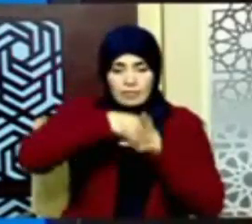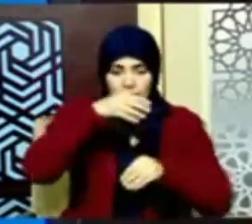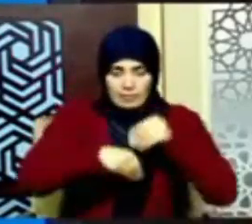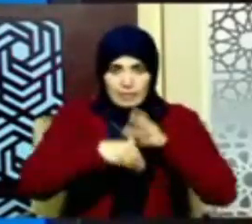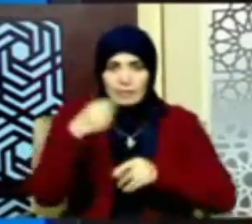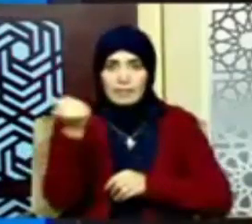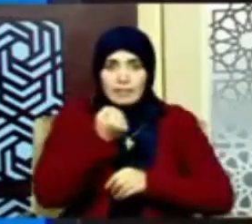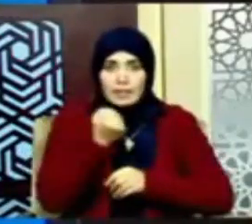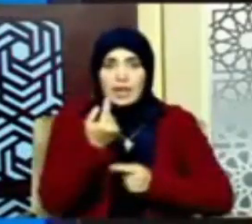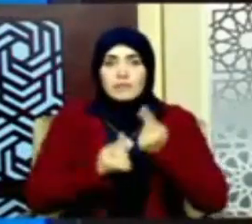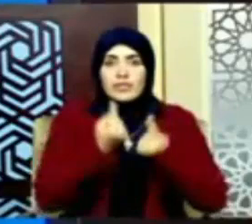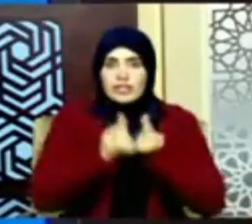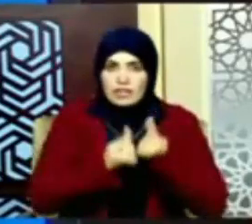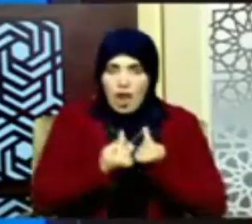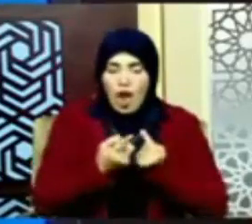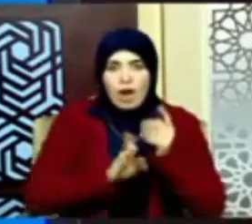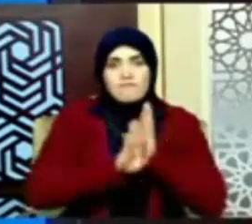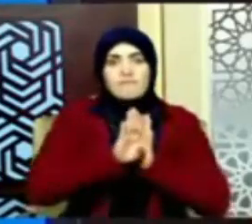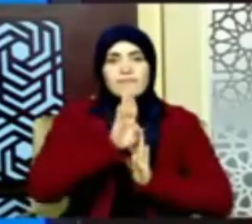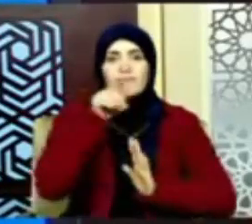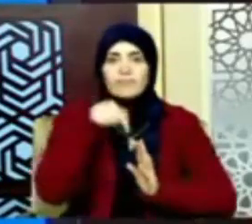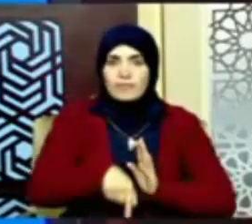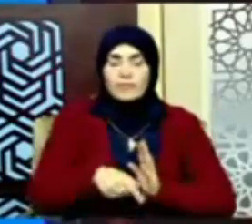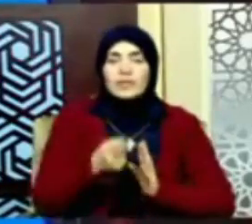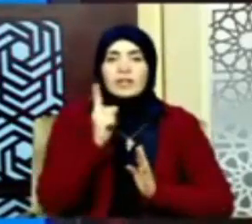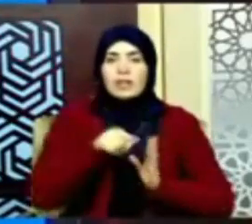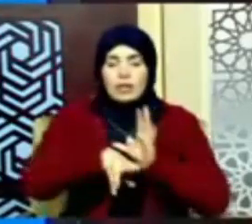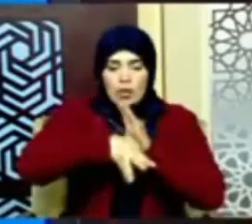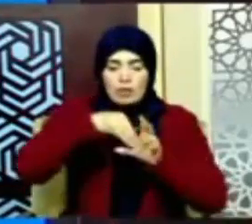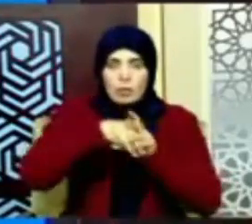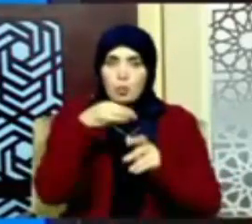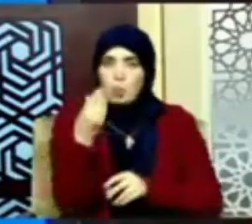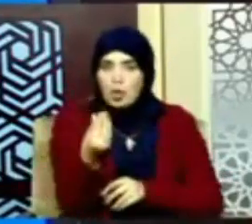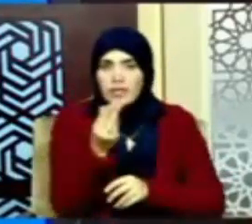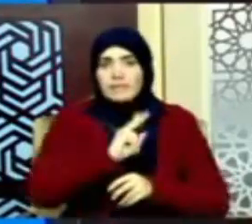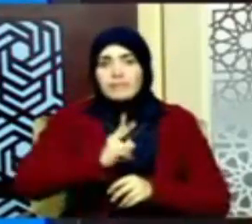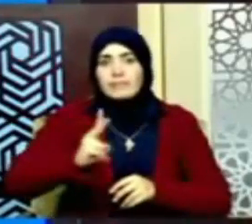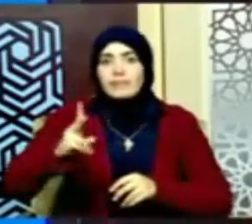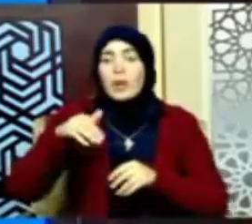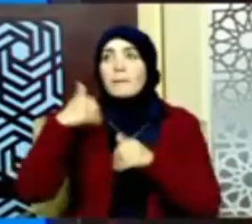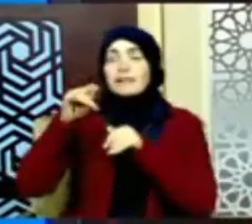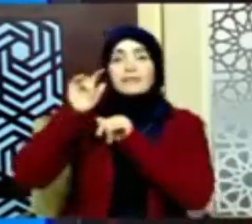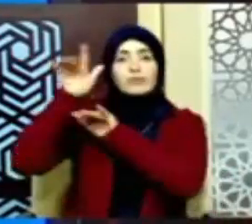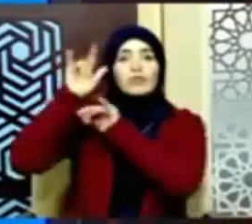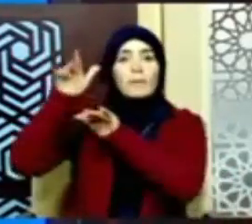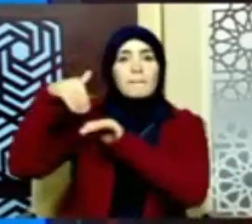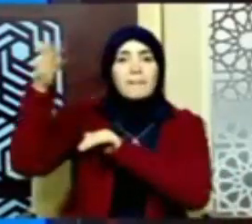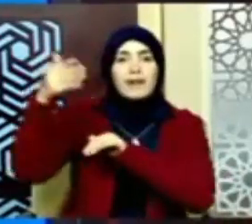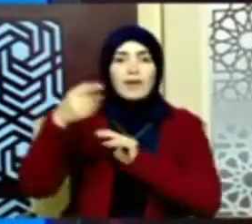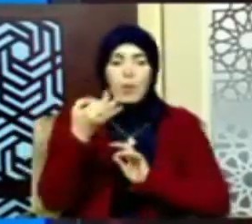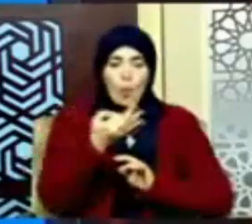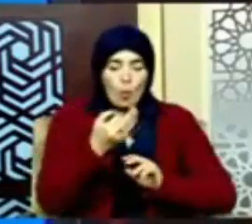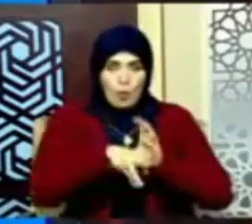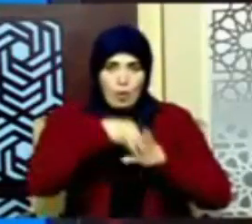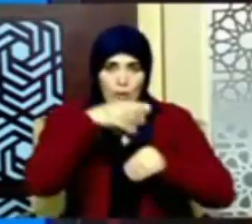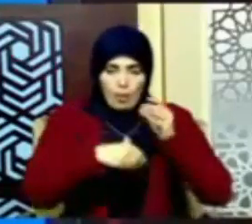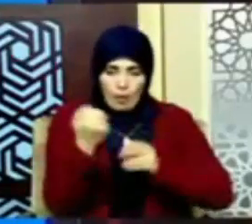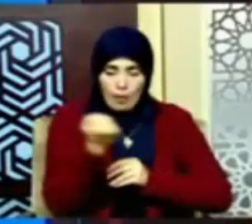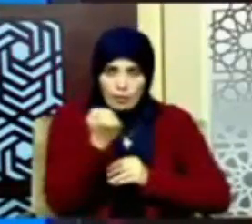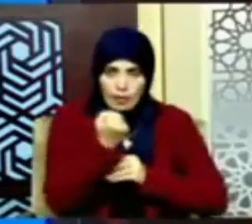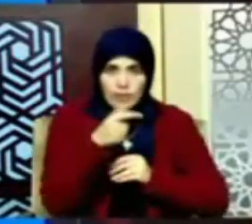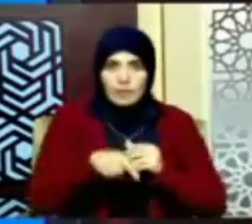بزراعتها. تزرع أمة تزرع فتنتج فتصدر. الأمة التي تغزو العالم